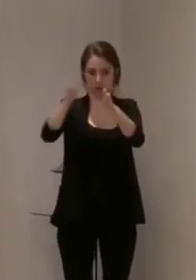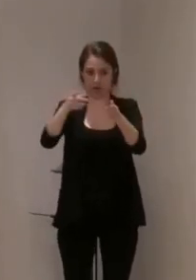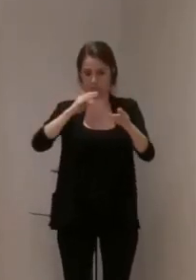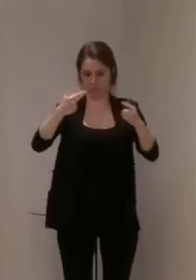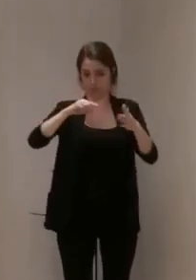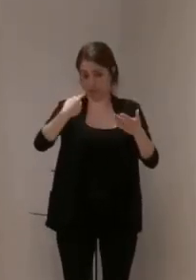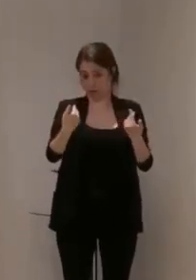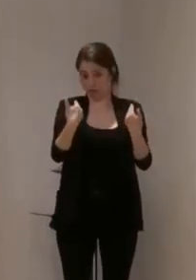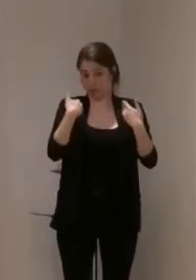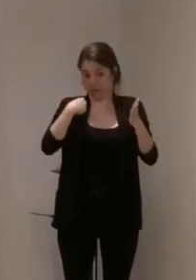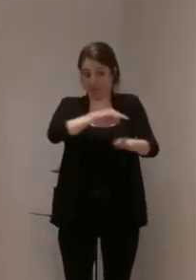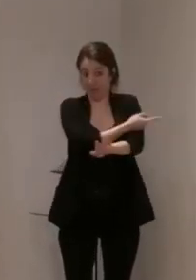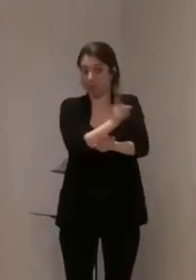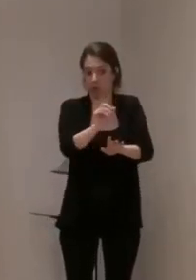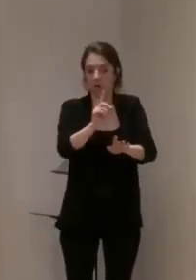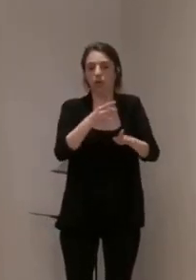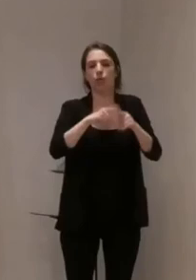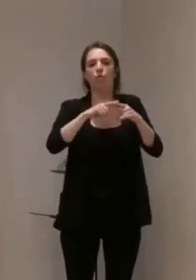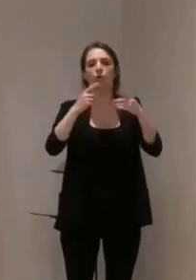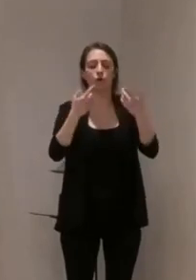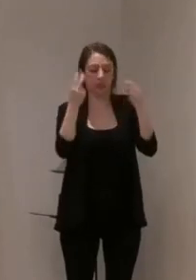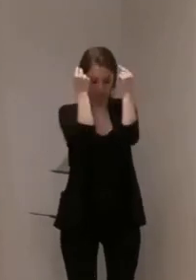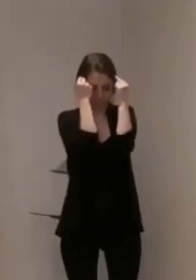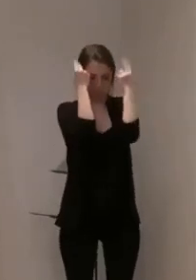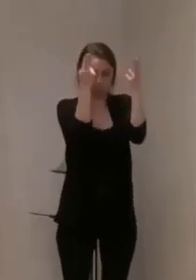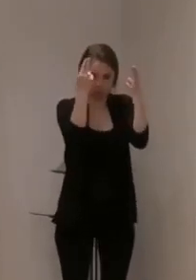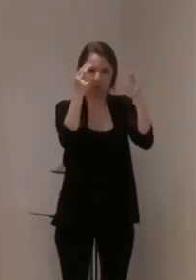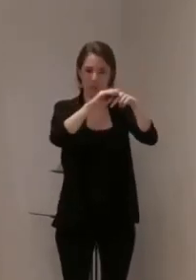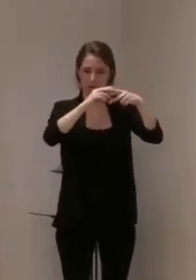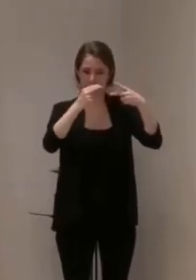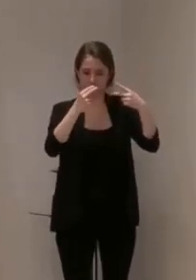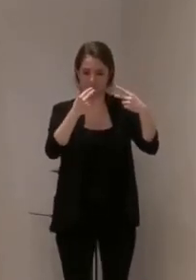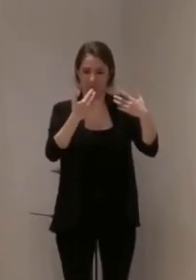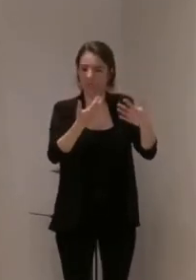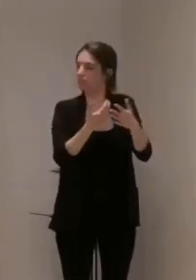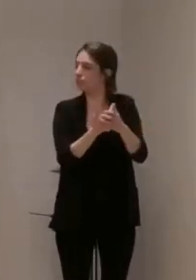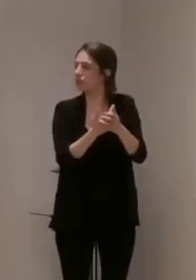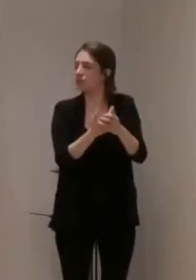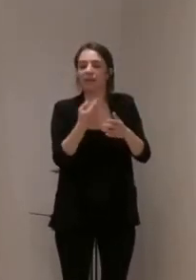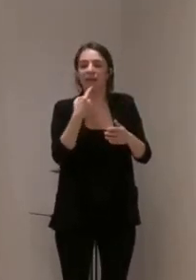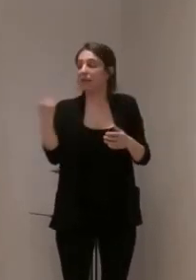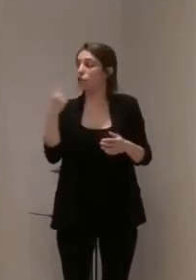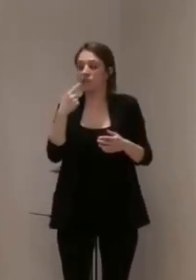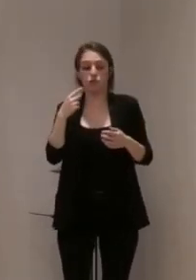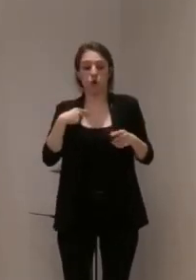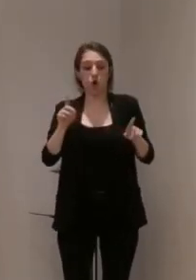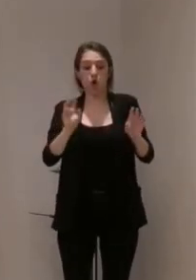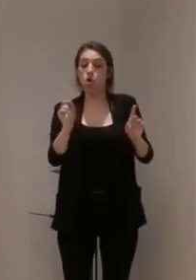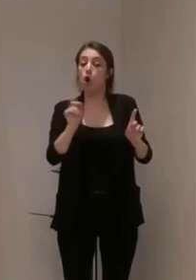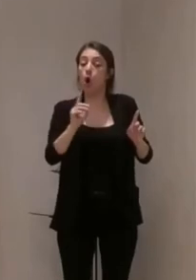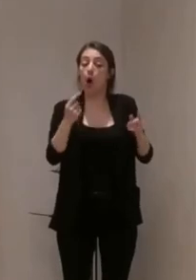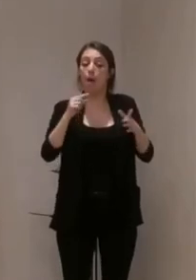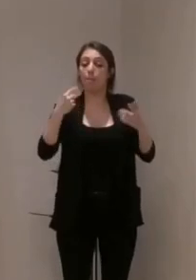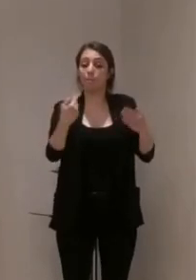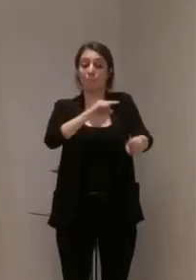lluita d'insurrecció ètica que van fer. I diu una frase que no t'heu dit, diu, és que no van ser víctimes involuntàries d'una repressió